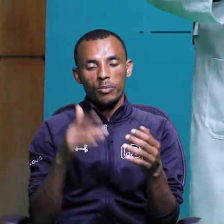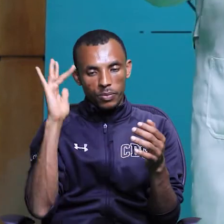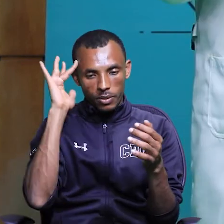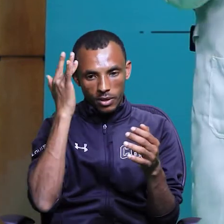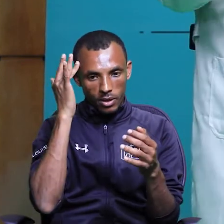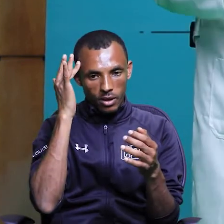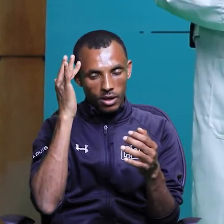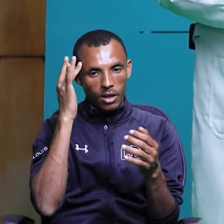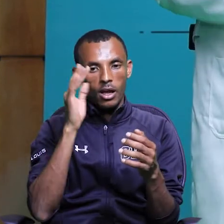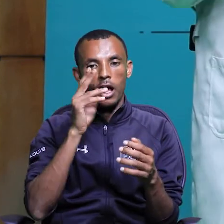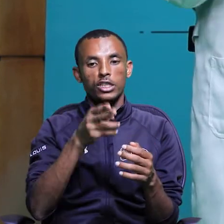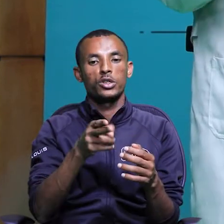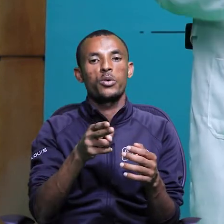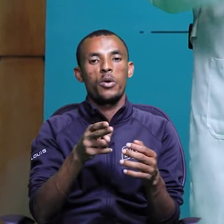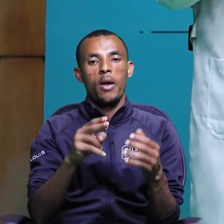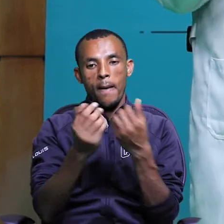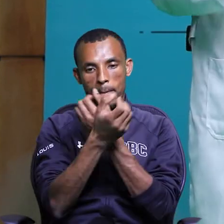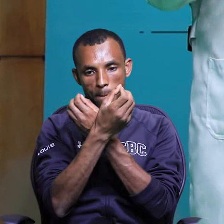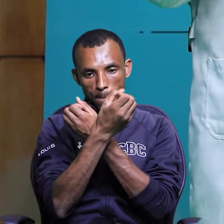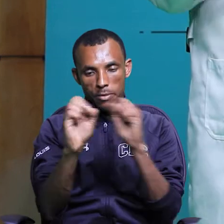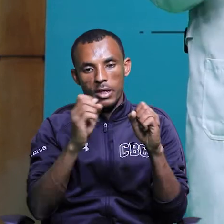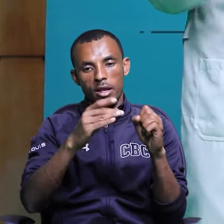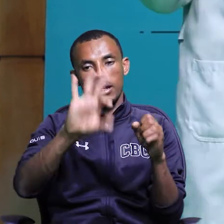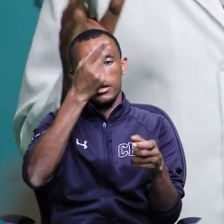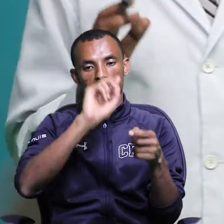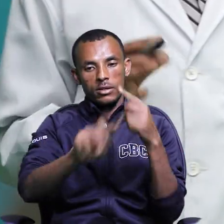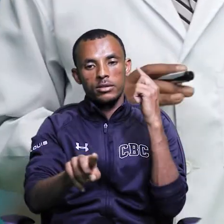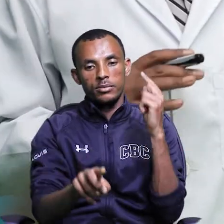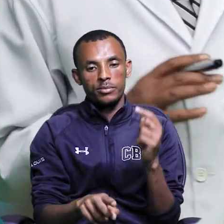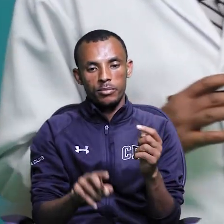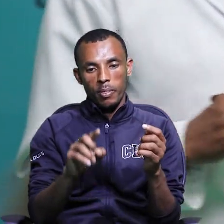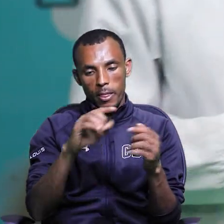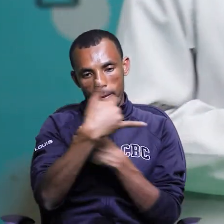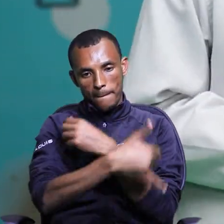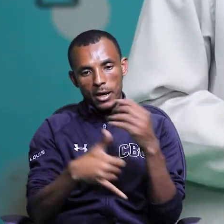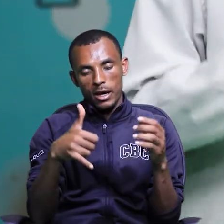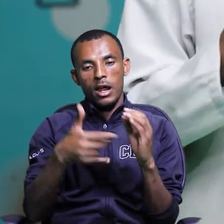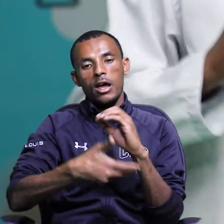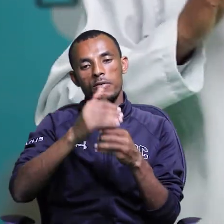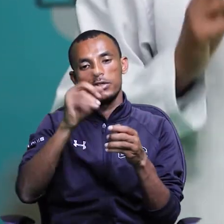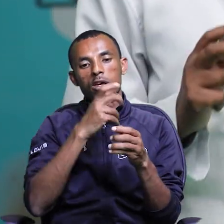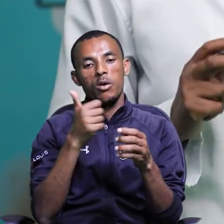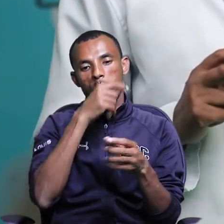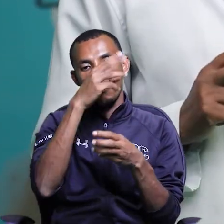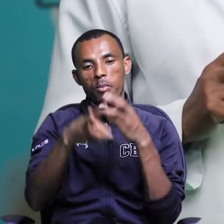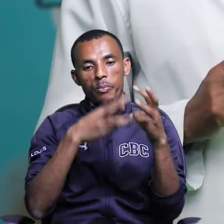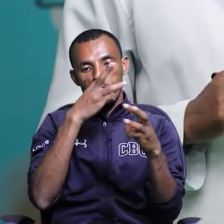ለበሽታው አስቸኳይ መፍትሄ ልናገኝ አልቻልንም። በአገር አቀፍ ሳይሆን በዓለም አቀፍ